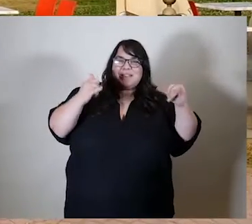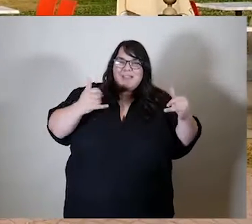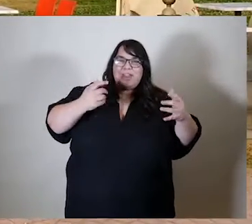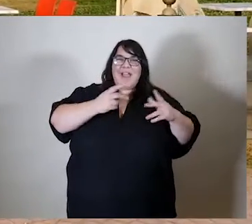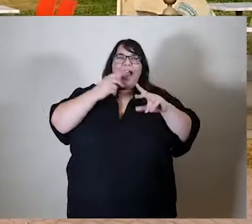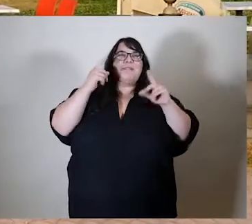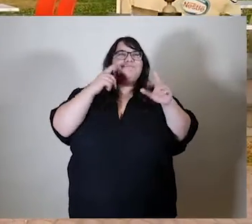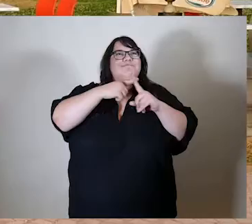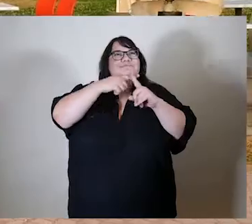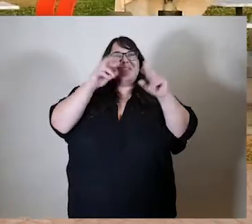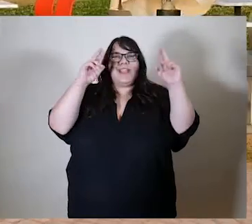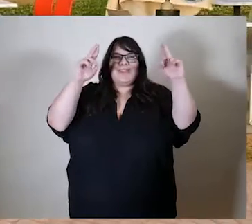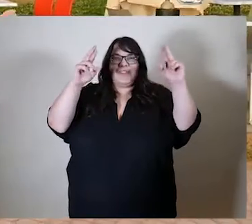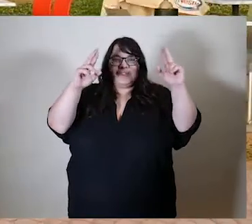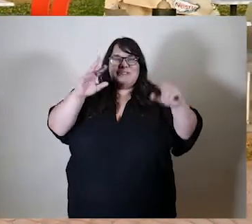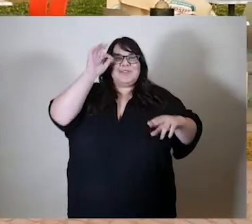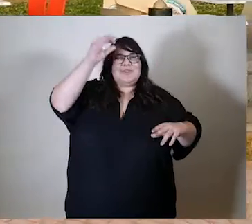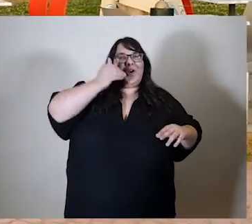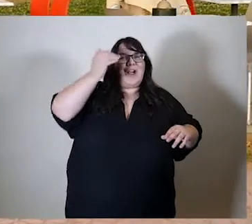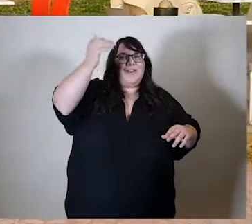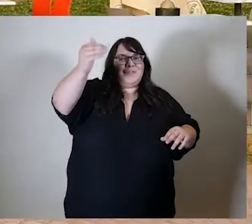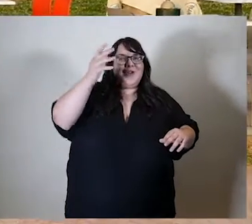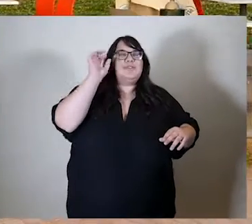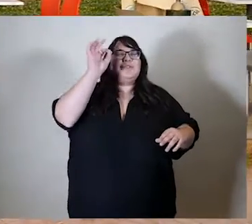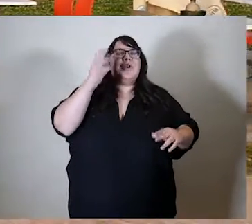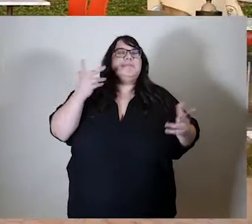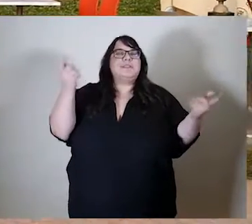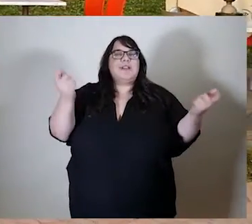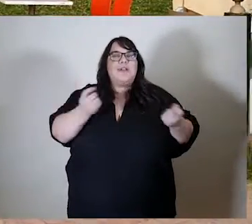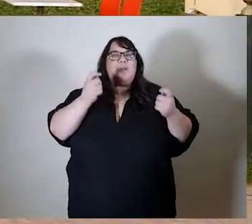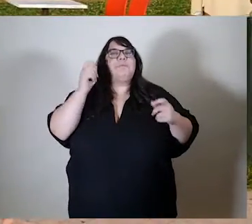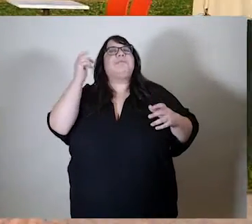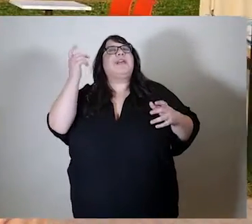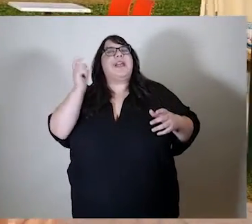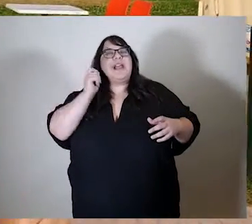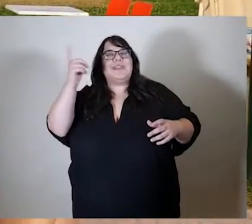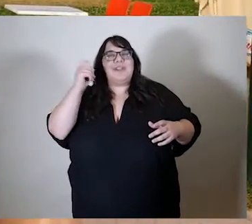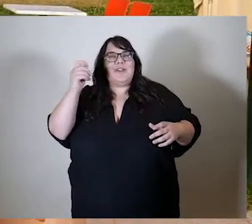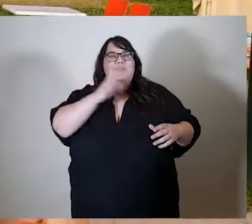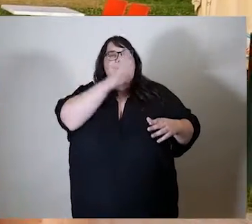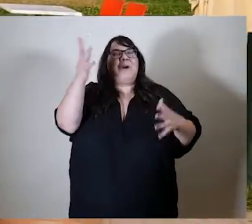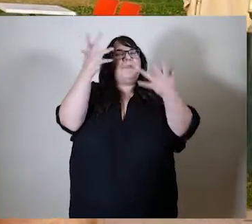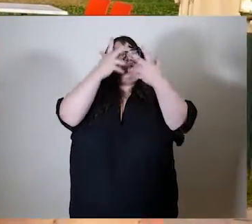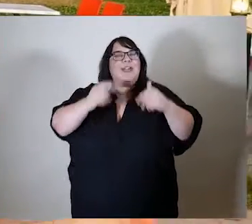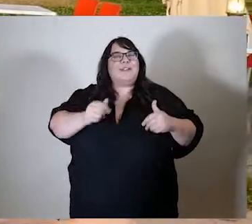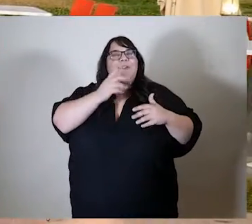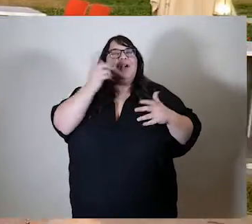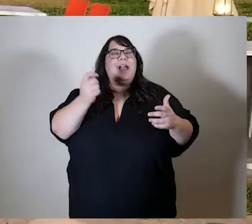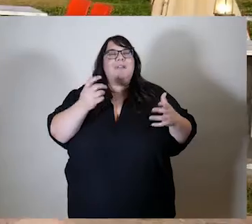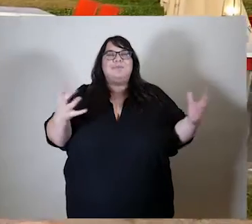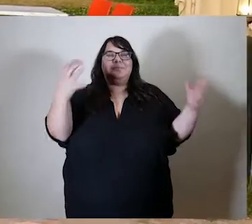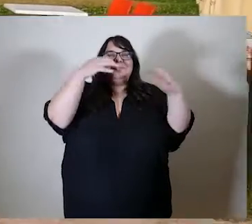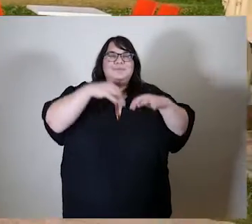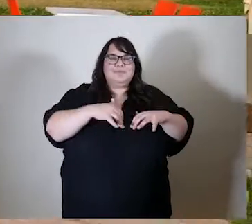Διασκεδάσουμε όλοι μαζί τους με αισιοδοξία και ελπίδα για το αύριο. Γι' αυτό χορεύουμε όλοι μαζί, διοργανώνουμε εκδηλώσεις, παρακολουθούμε